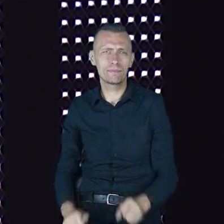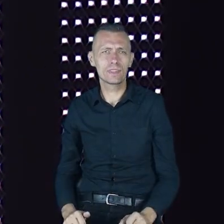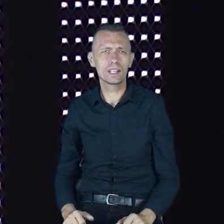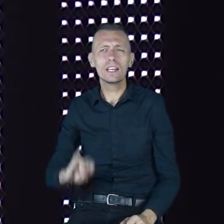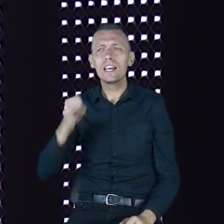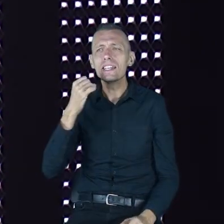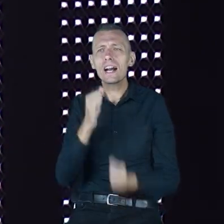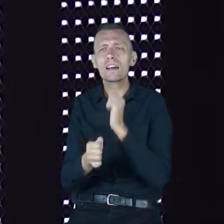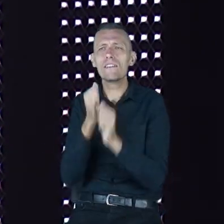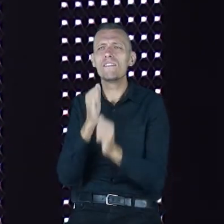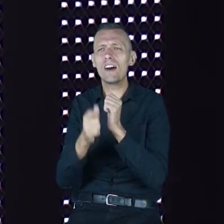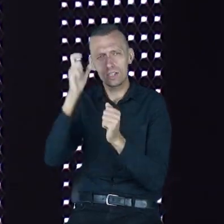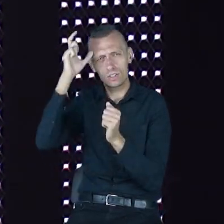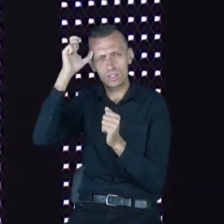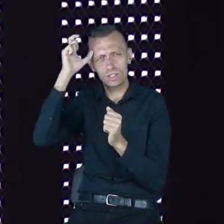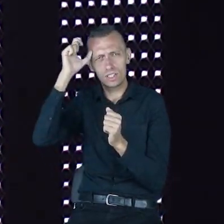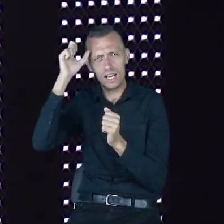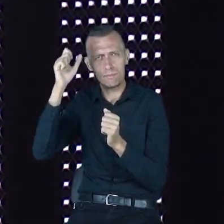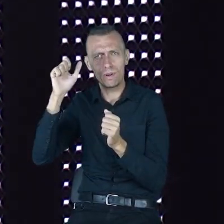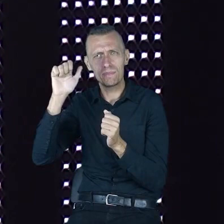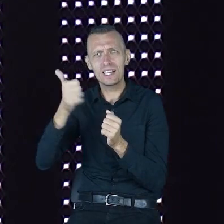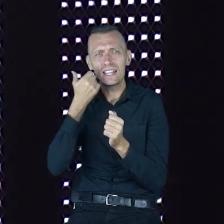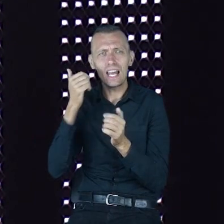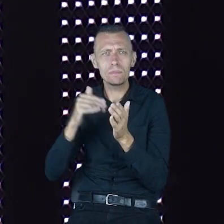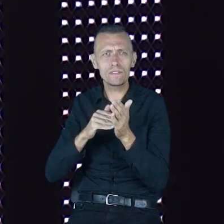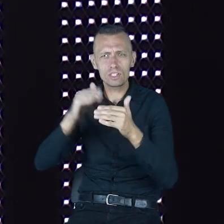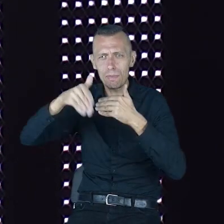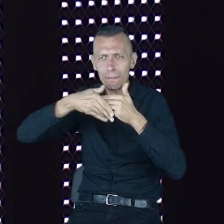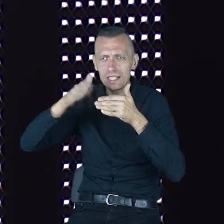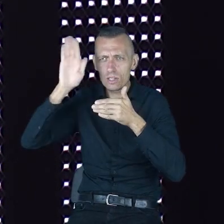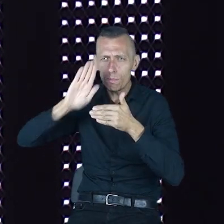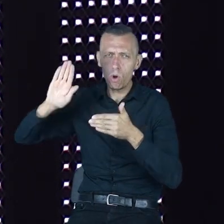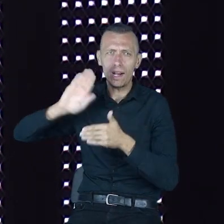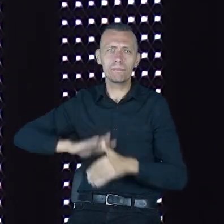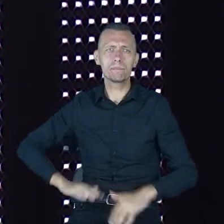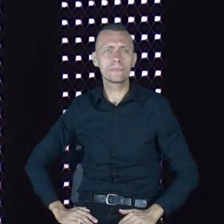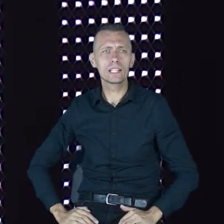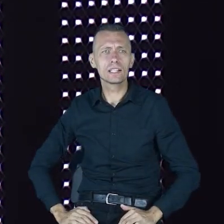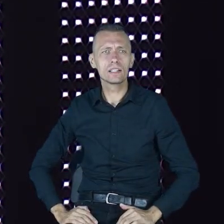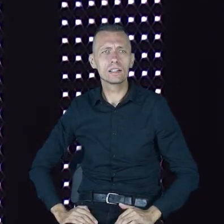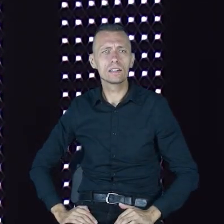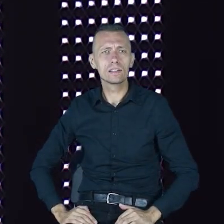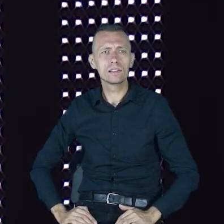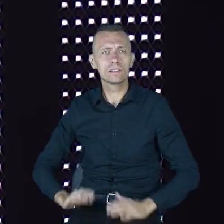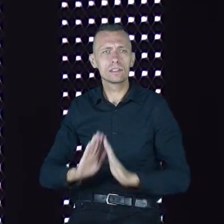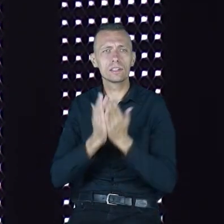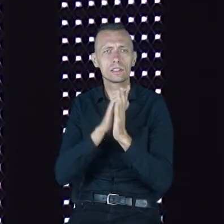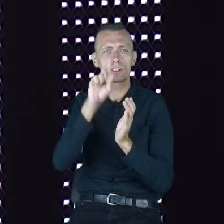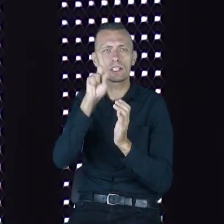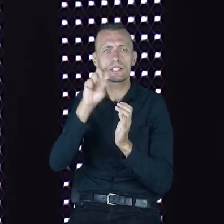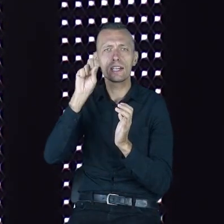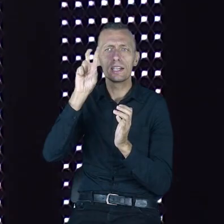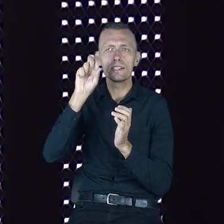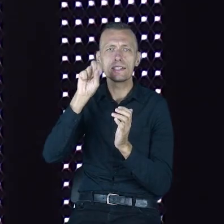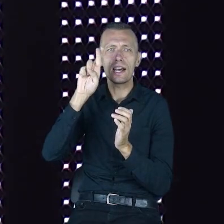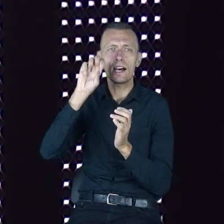szatanowi, musimy najpierw przybliżyć się do Boga. W księdze Zachariasza w